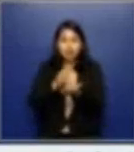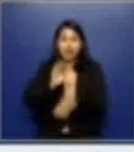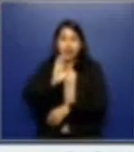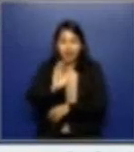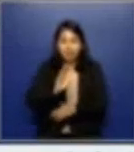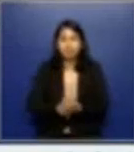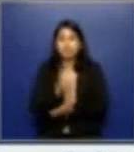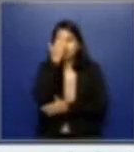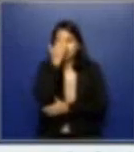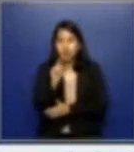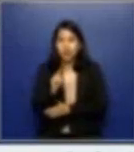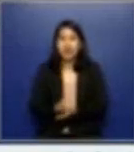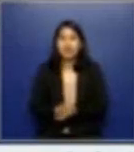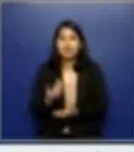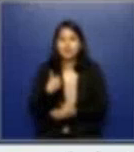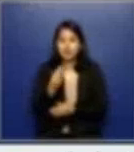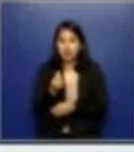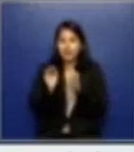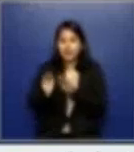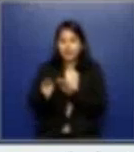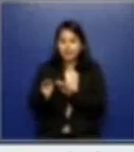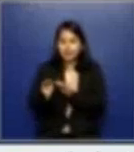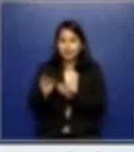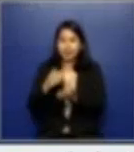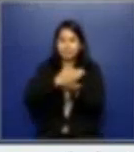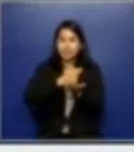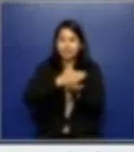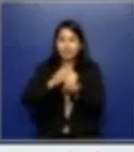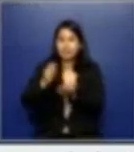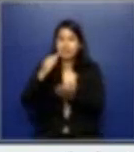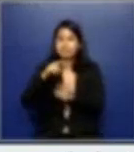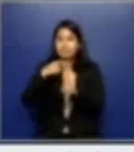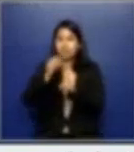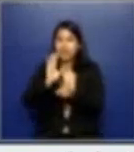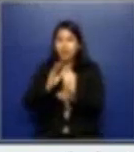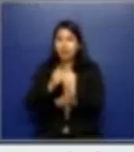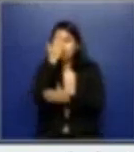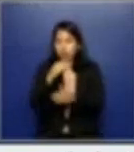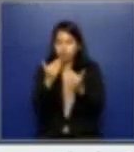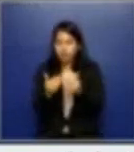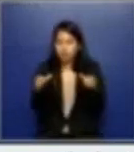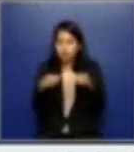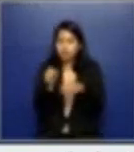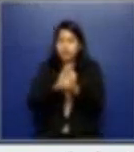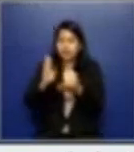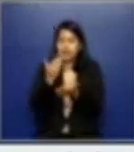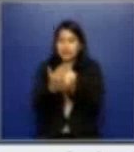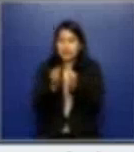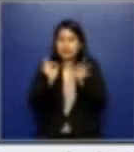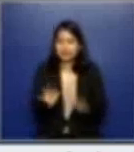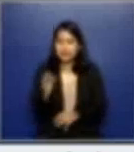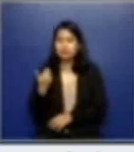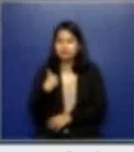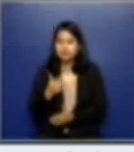ครับมีเท่าไหร่ให้เก็บไว้ก่อนห้ามจ่ายปันผลเพราะแบงก์อยู่ในสถานะสุ่มเสี่ยงสุ่มเสี่ยงเพราะอ